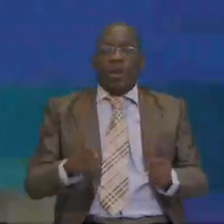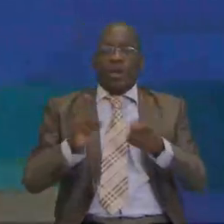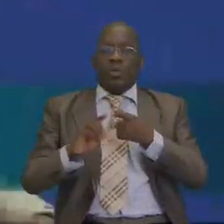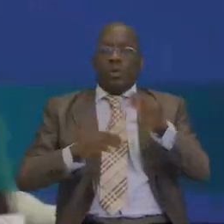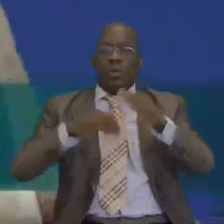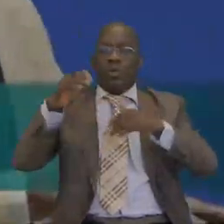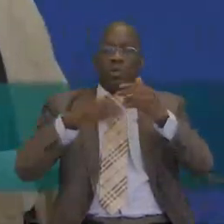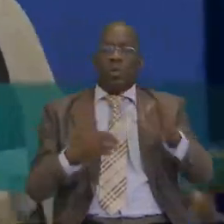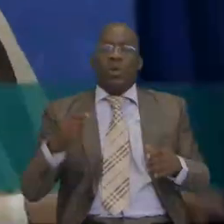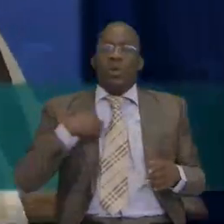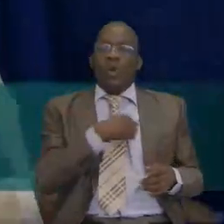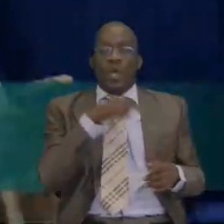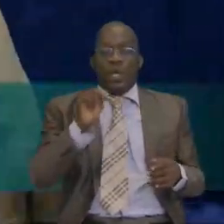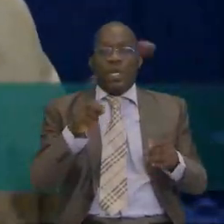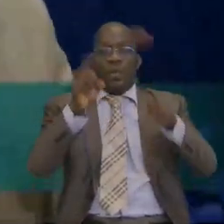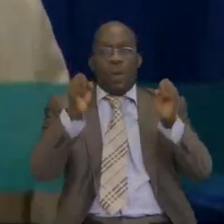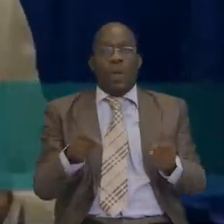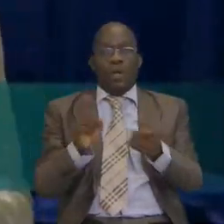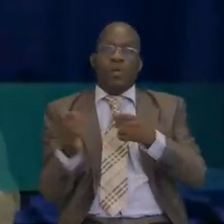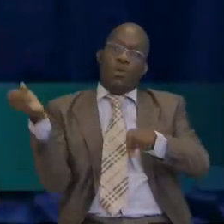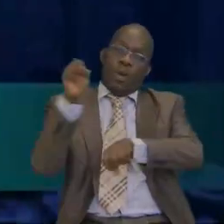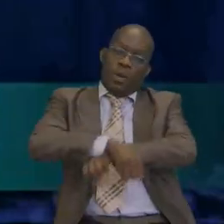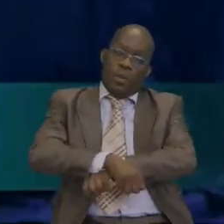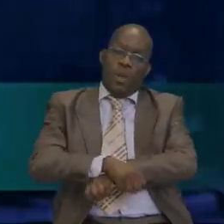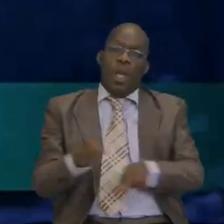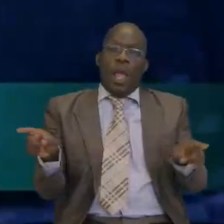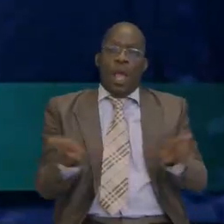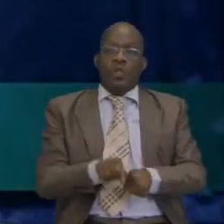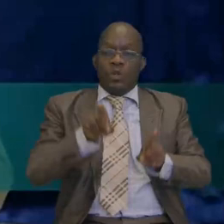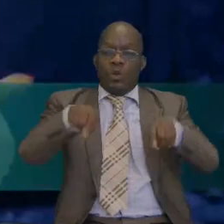la puissance pour vaincre. Comme nous allons et